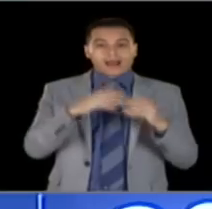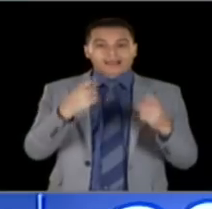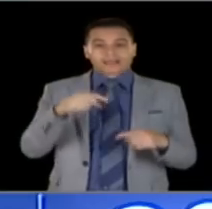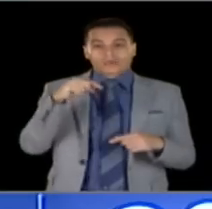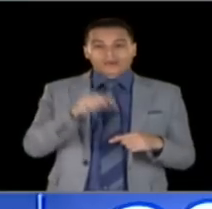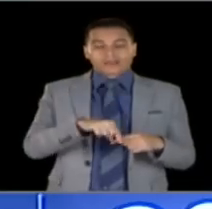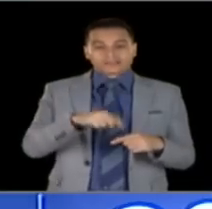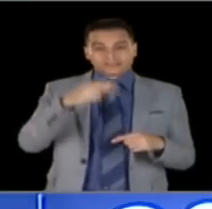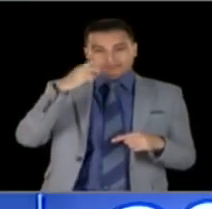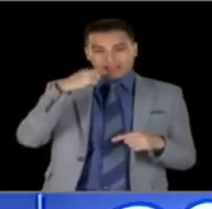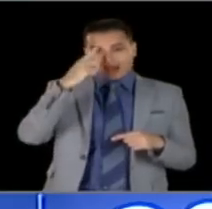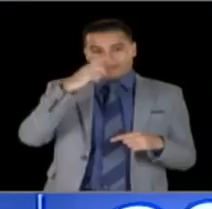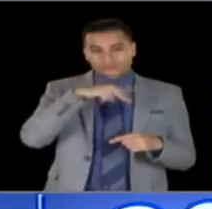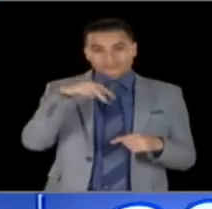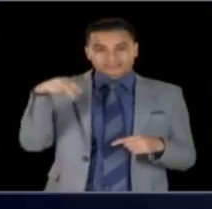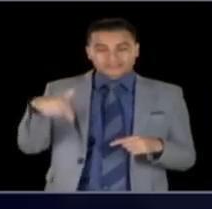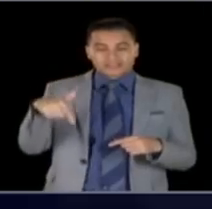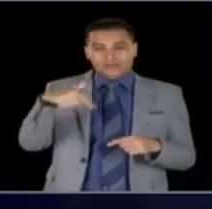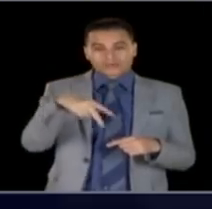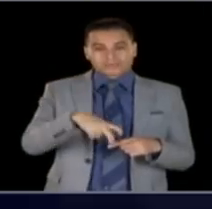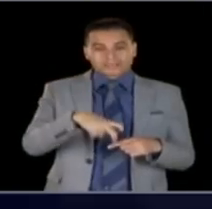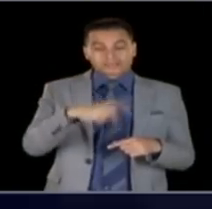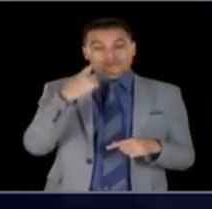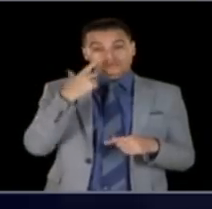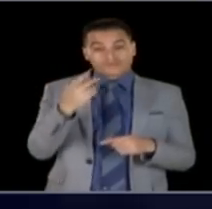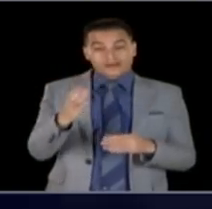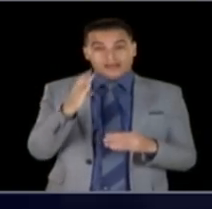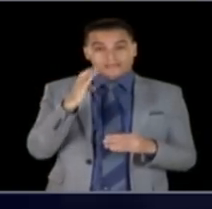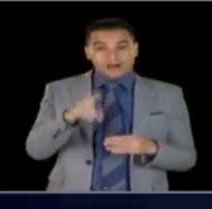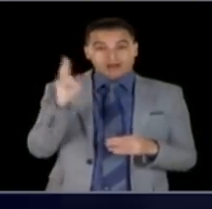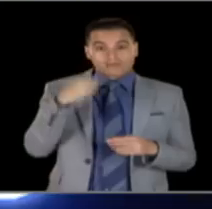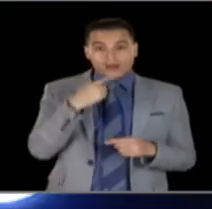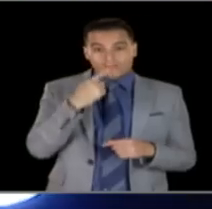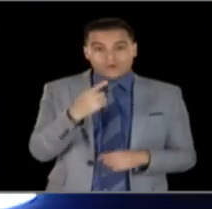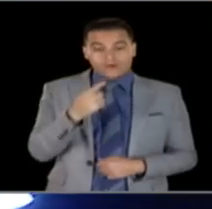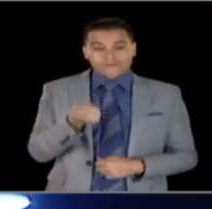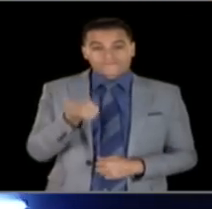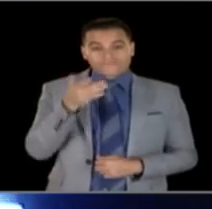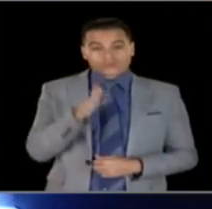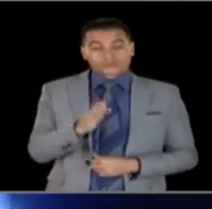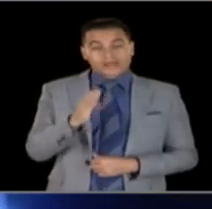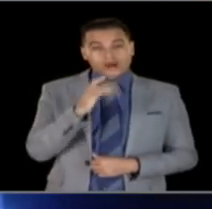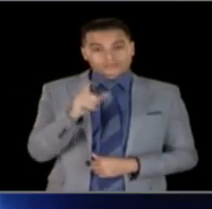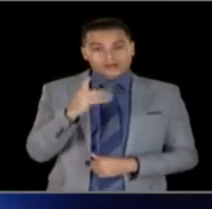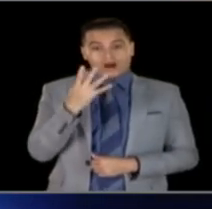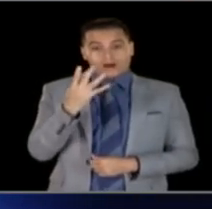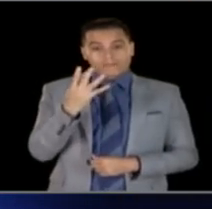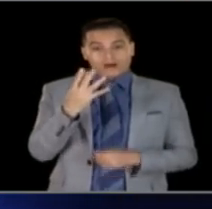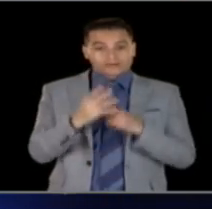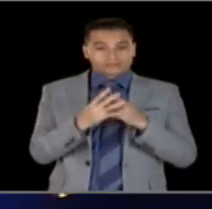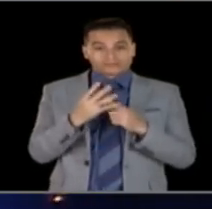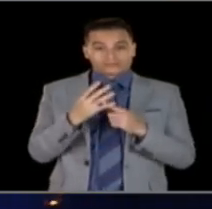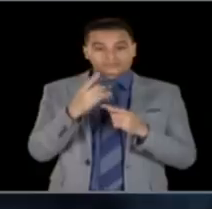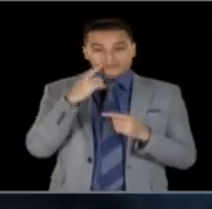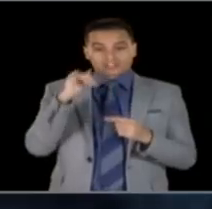1186. الاختيارات هتنزل، اللي هيخطف أنا بقول لكم من دلوقتي هيجاوب صح. 4 اختيارات: